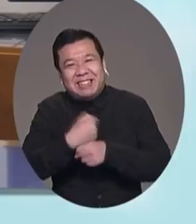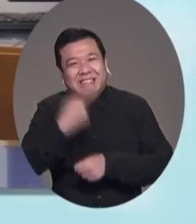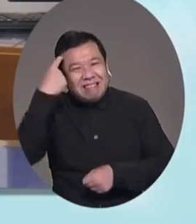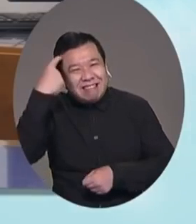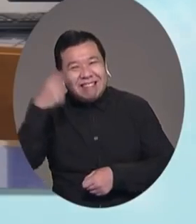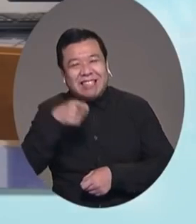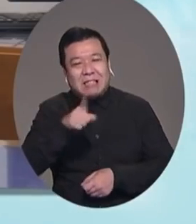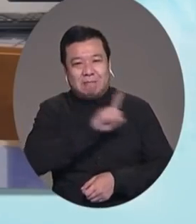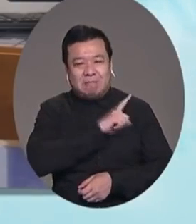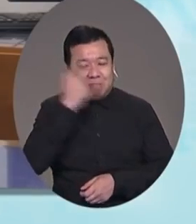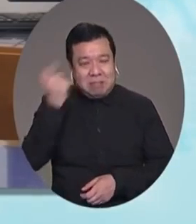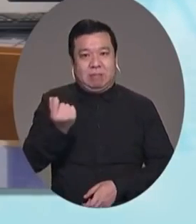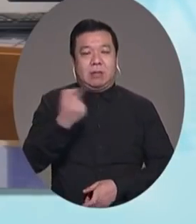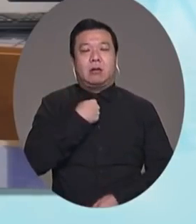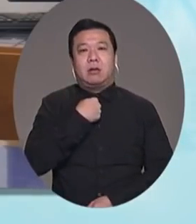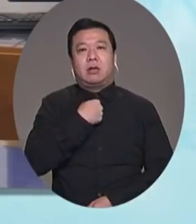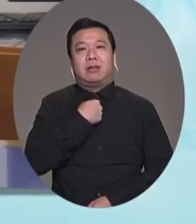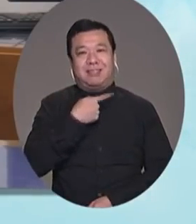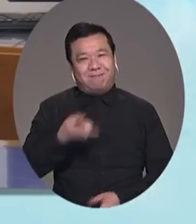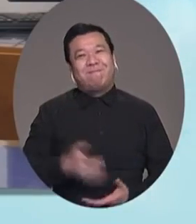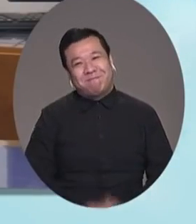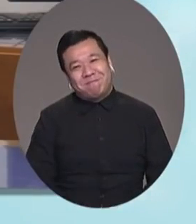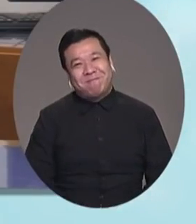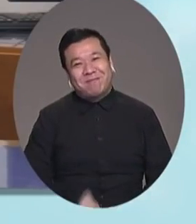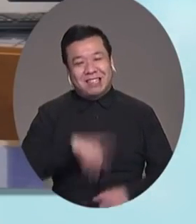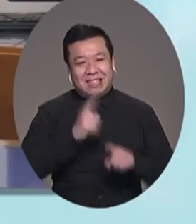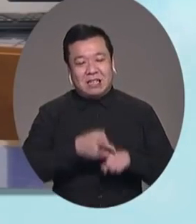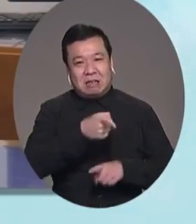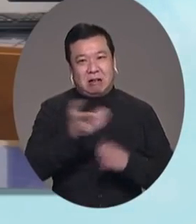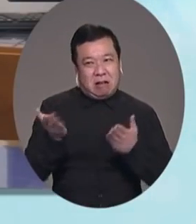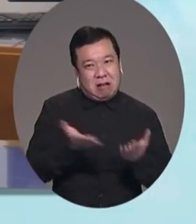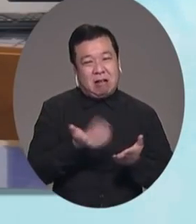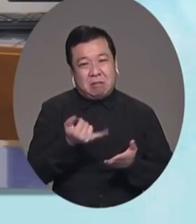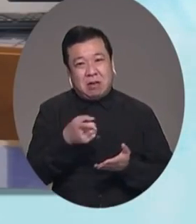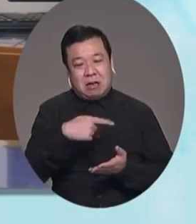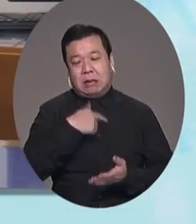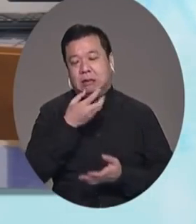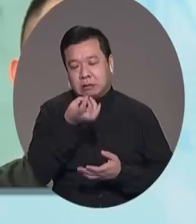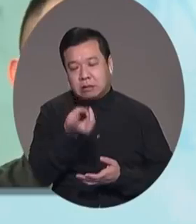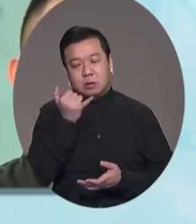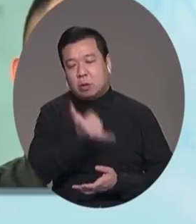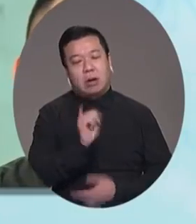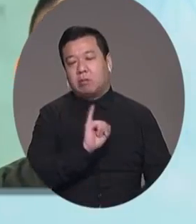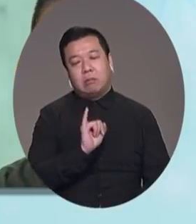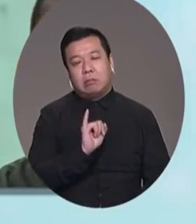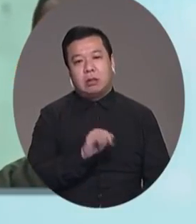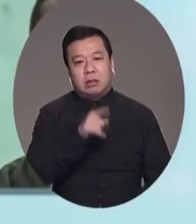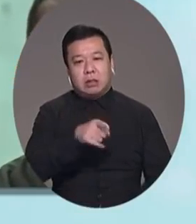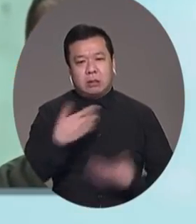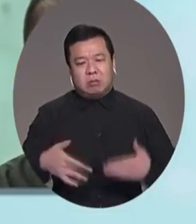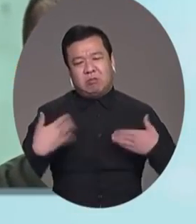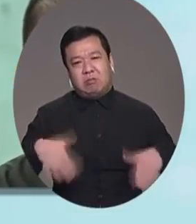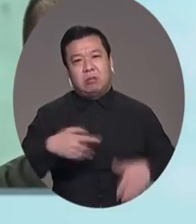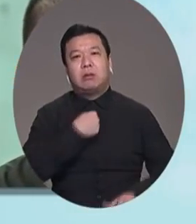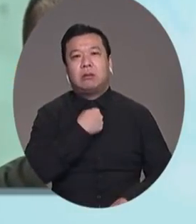增强嗰个嘅敏感度吓，就呢啲咁嘅场合咧，就尽量少去啦吓。呢件事应该到告